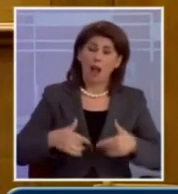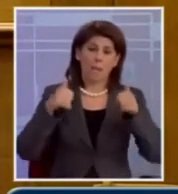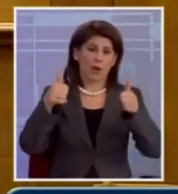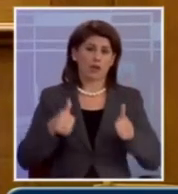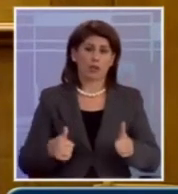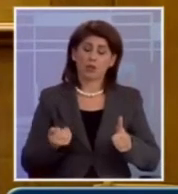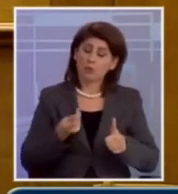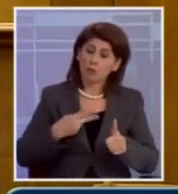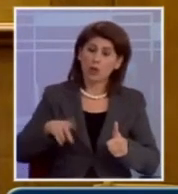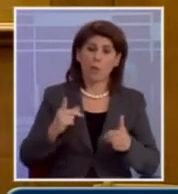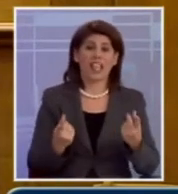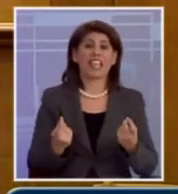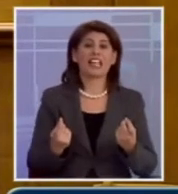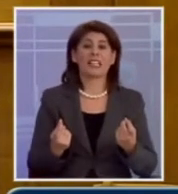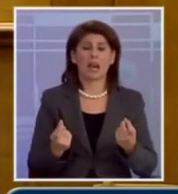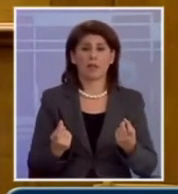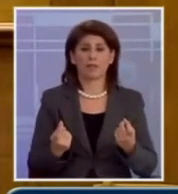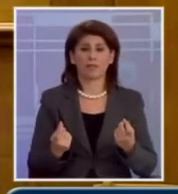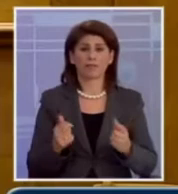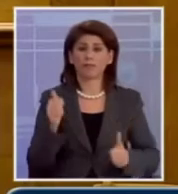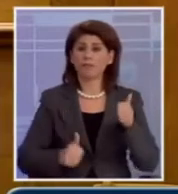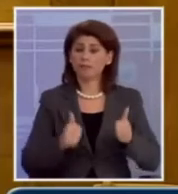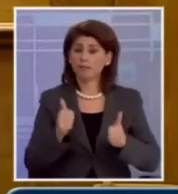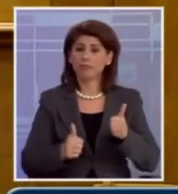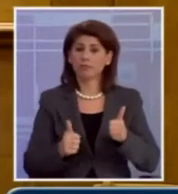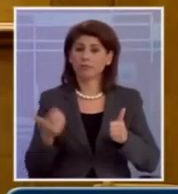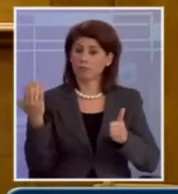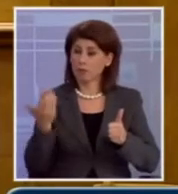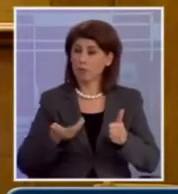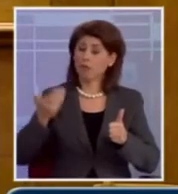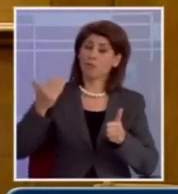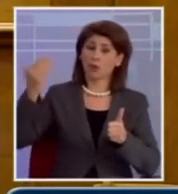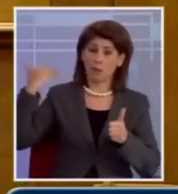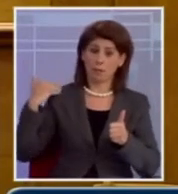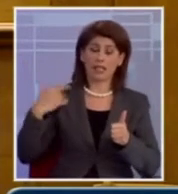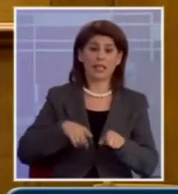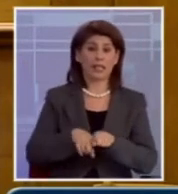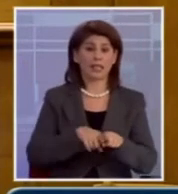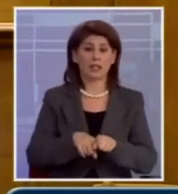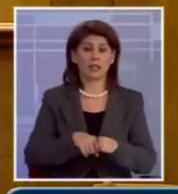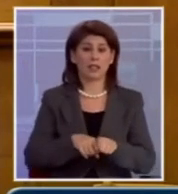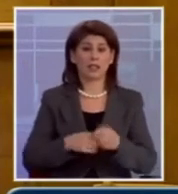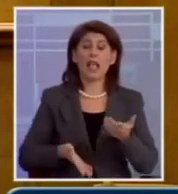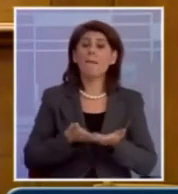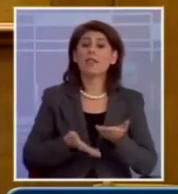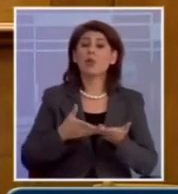περισσότερα κίνητρα, τον διαγωνισμό που είχε προηγηθεί και αφορούσε επικουρικούς